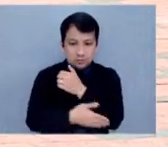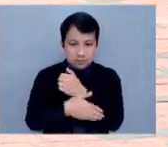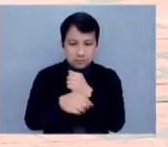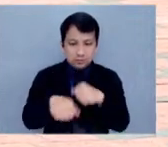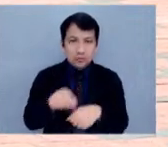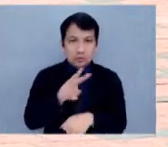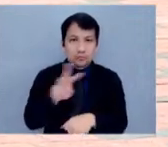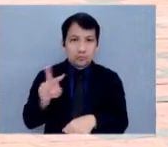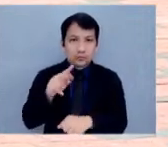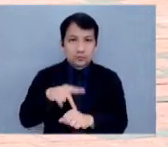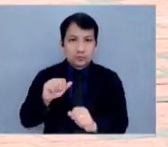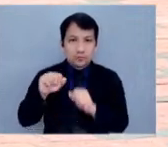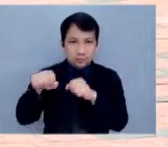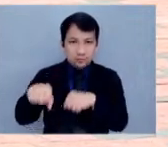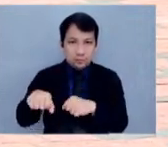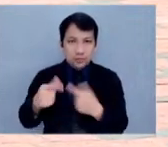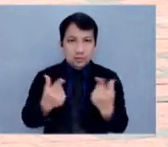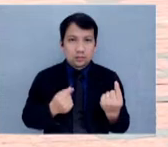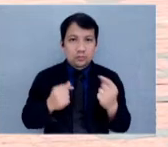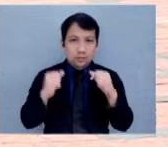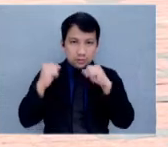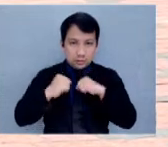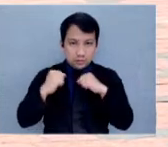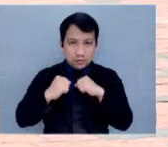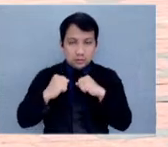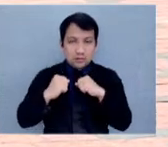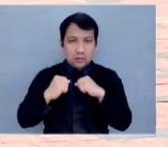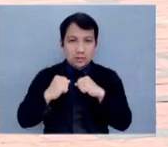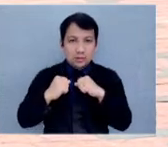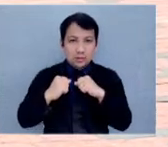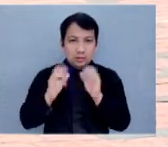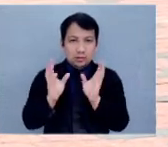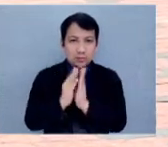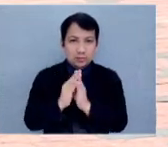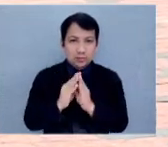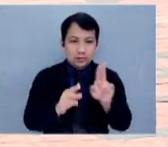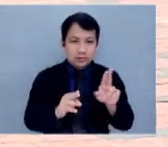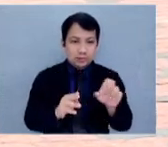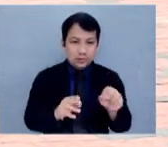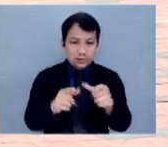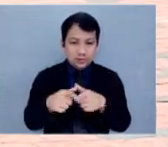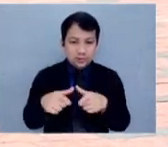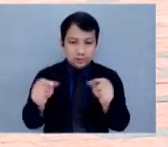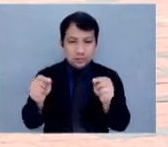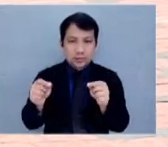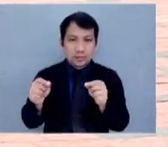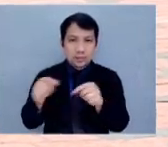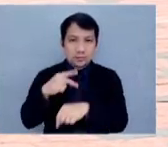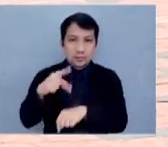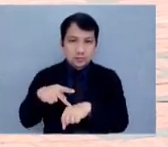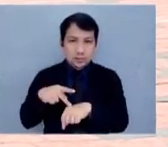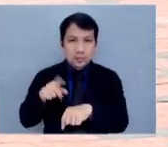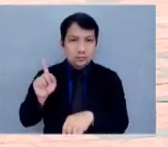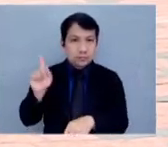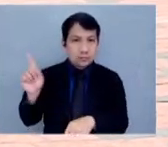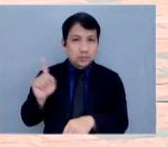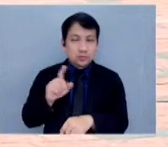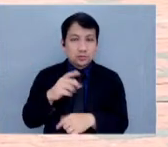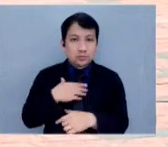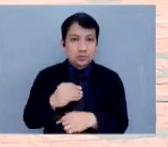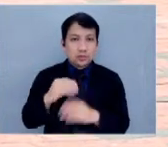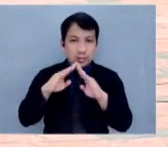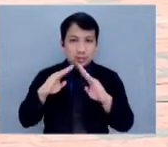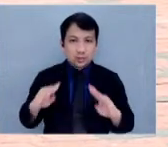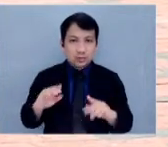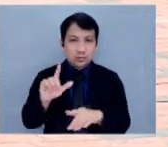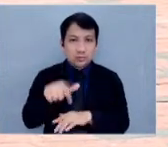Sea sa gaganaping Trilateral Summit sa pagitan ng US, Japan at Pilipinas dito sa White House mamayang hapon. Sa dalawang